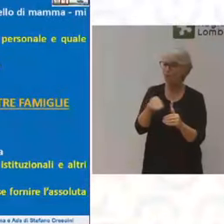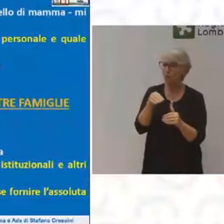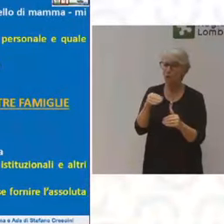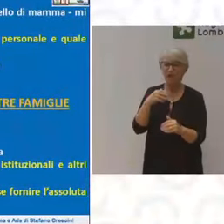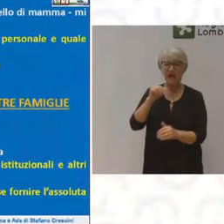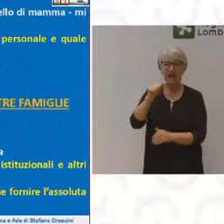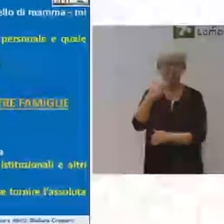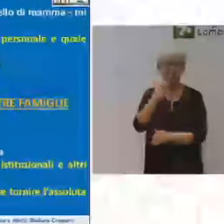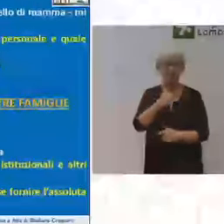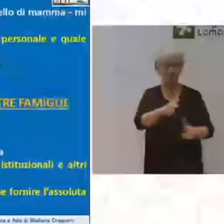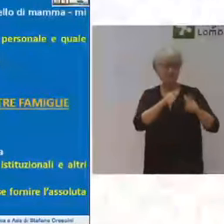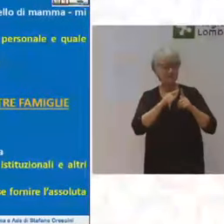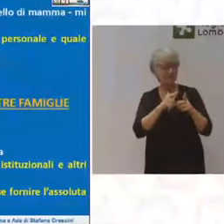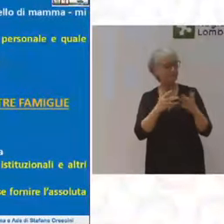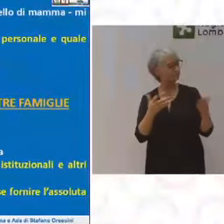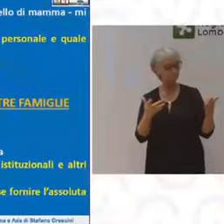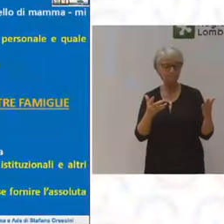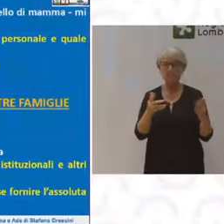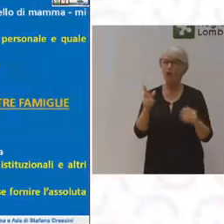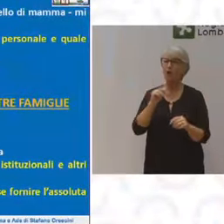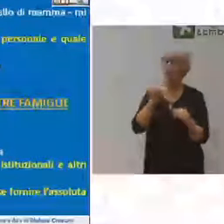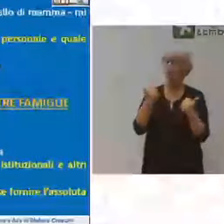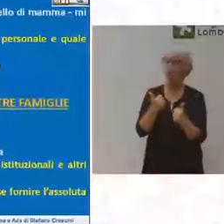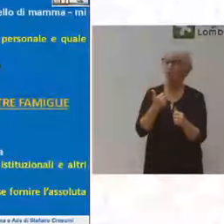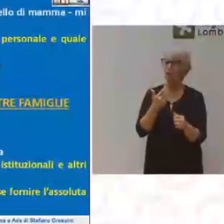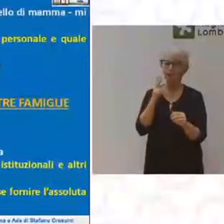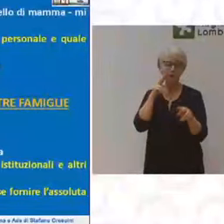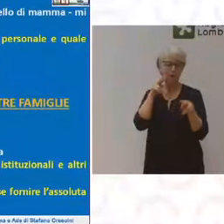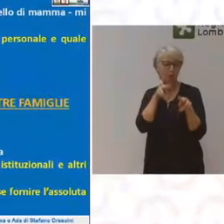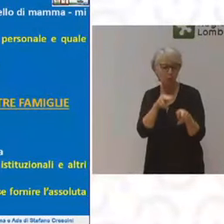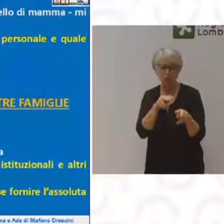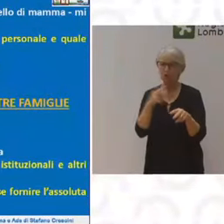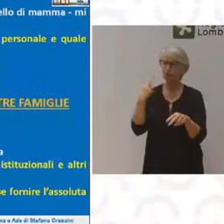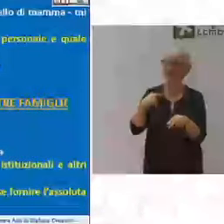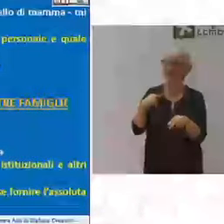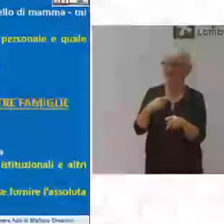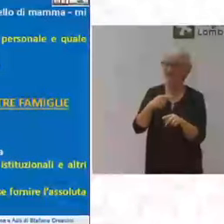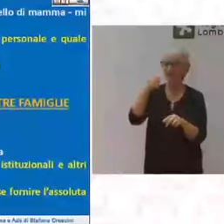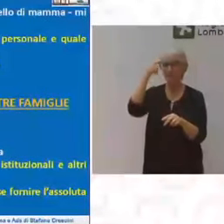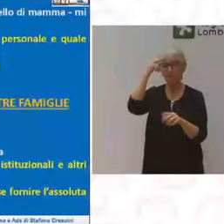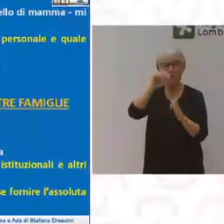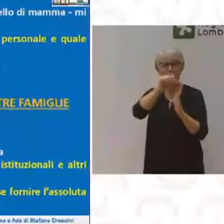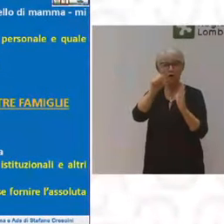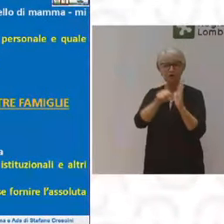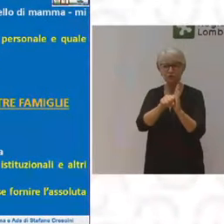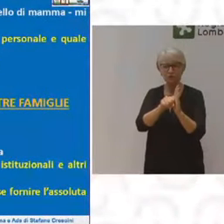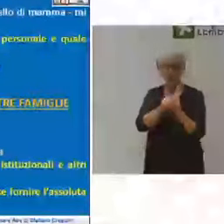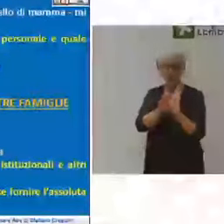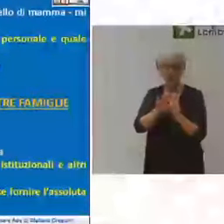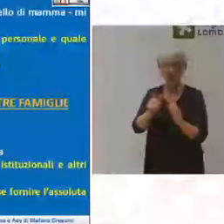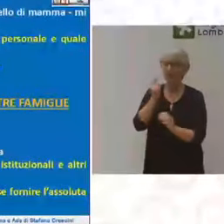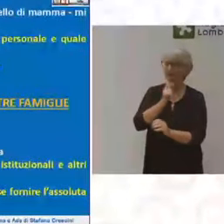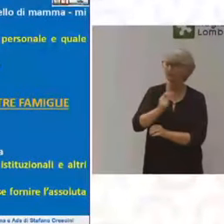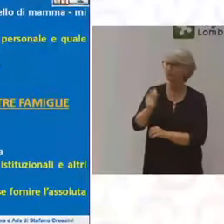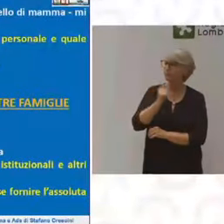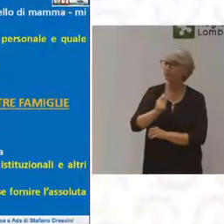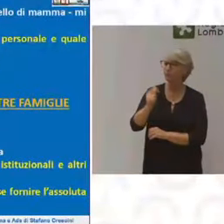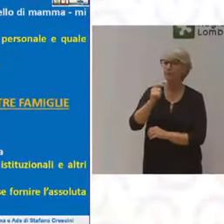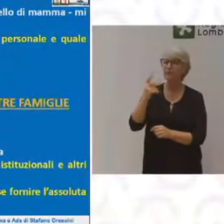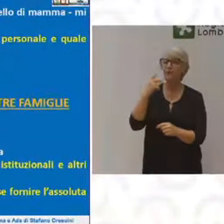poteva garantire, di essere custode della storia di vita e memoria storica, il prolungamento nel tempo dell'amorevole